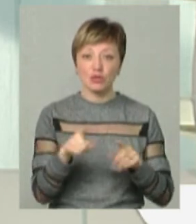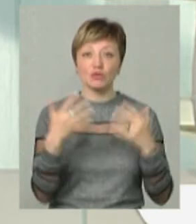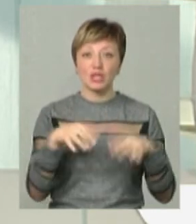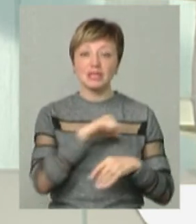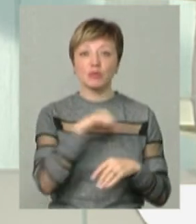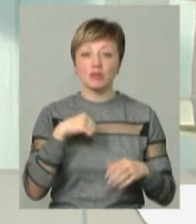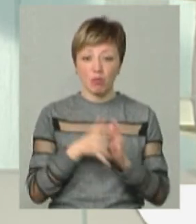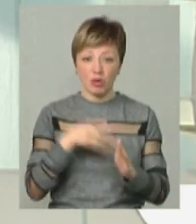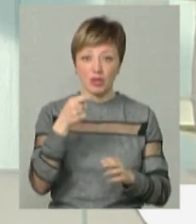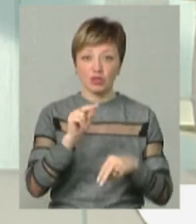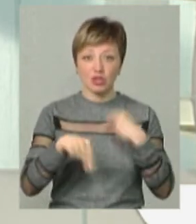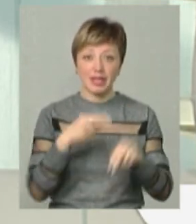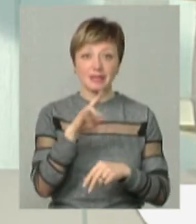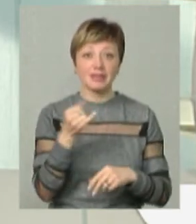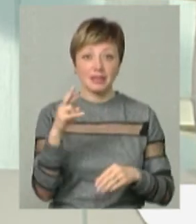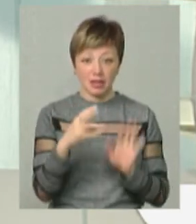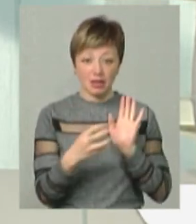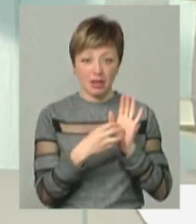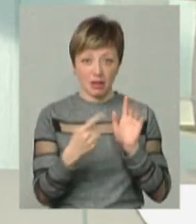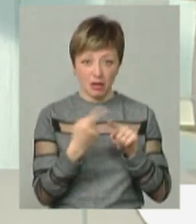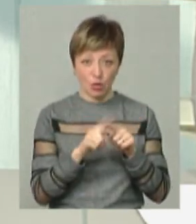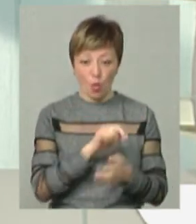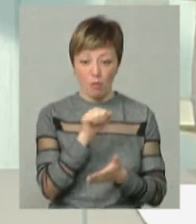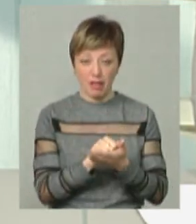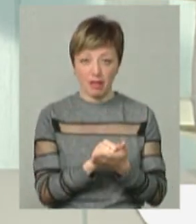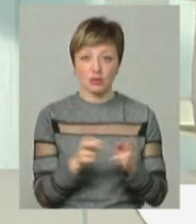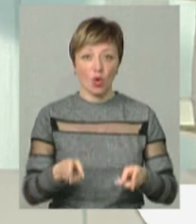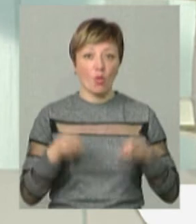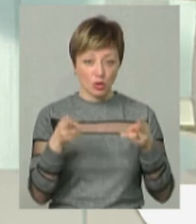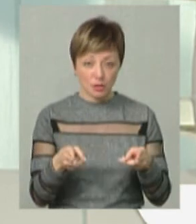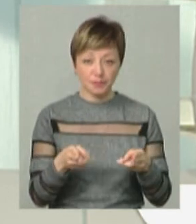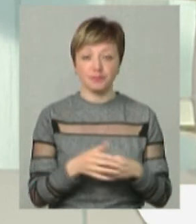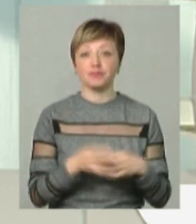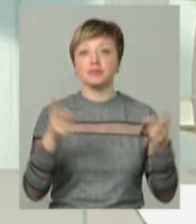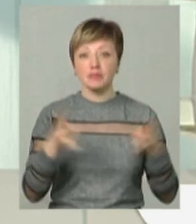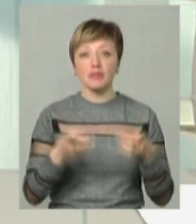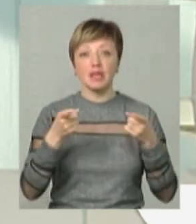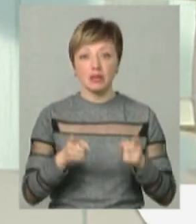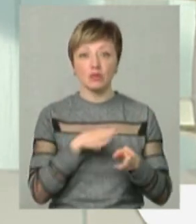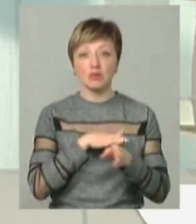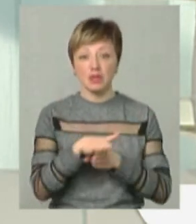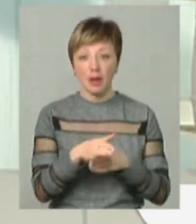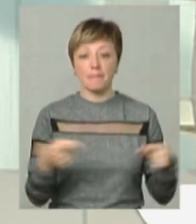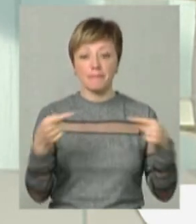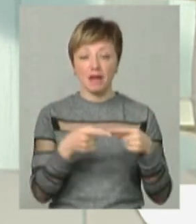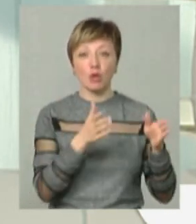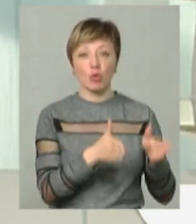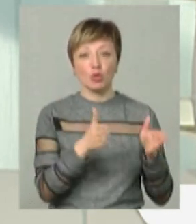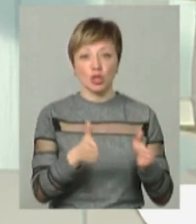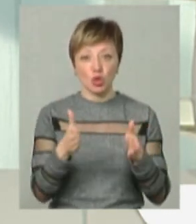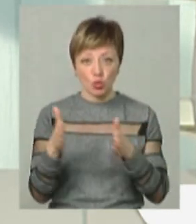вже самостійно подавали через дію документування таких злочинів. Власне, потрібно дійсно дотримуватися певної